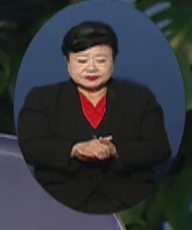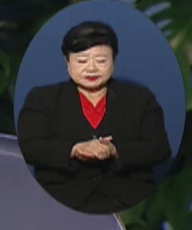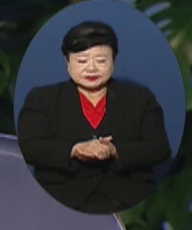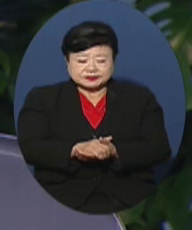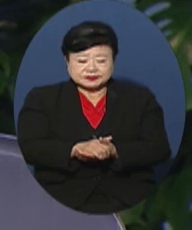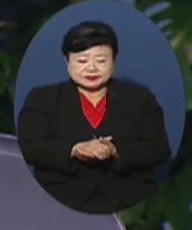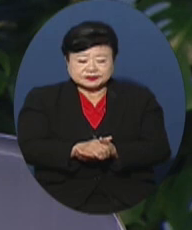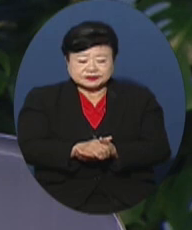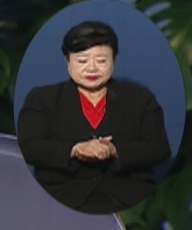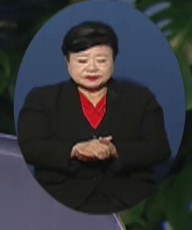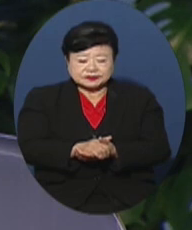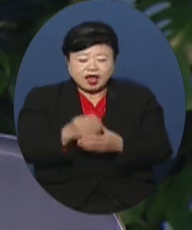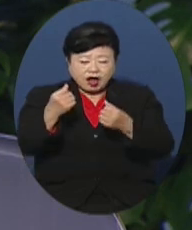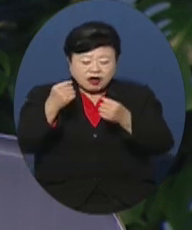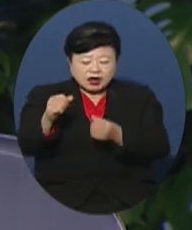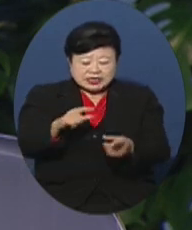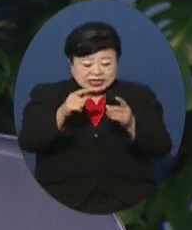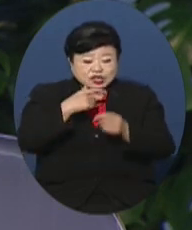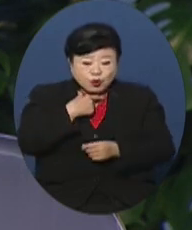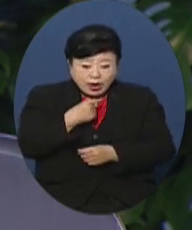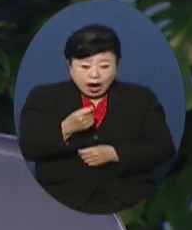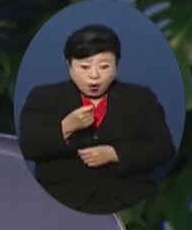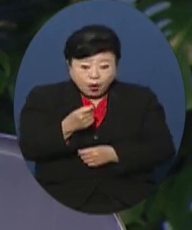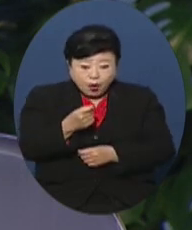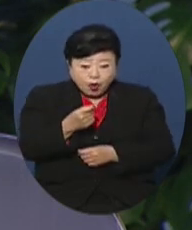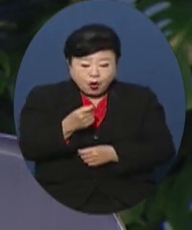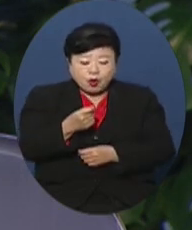신령하게 살기를 원하시고